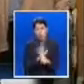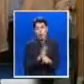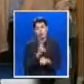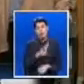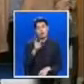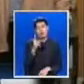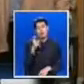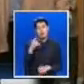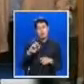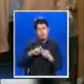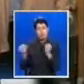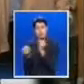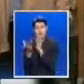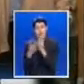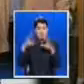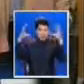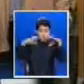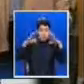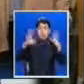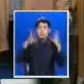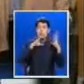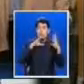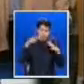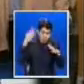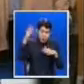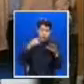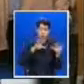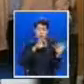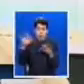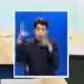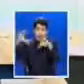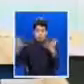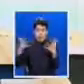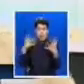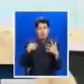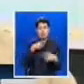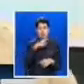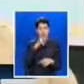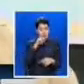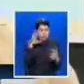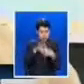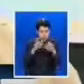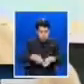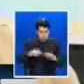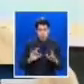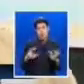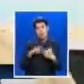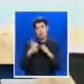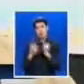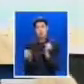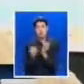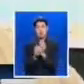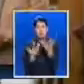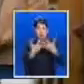ราะนั้นก็ถูกผลกระทบคือต้นฤดูฝนถ้าฝนทิ้งช่วงก็อาจจะไม่มีน้ำเติมไปสำหรับการเกษตรเกิดปัญหากับการผลิ